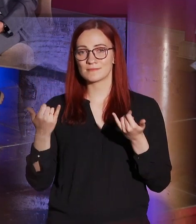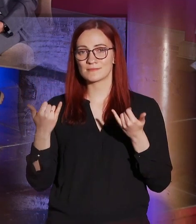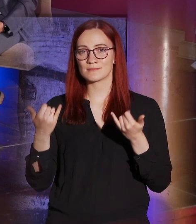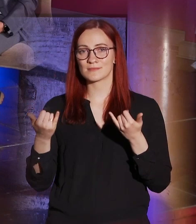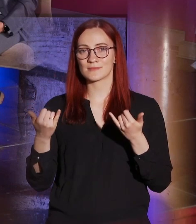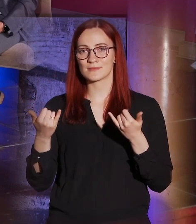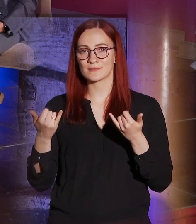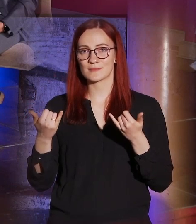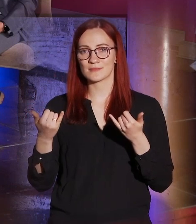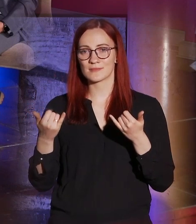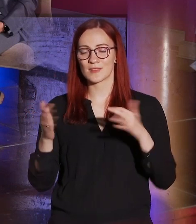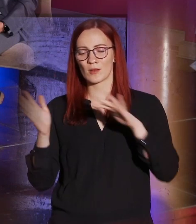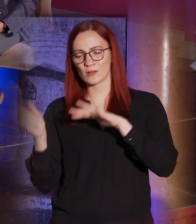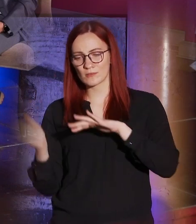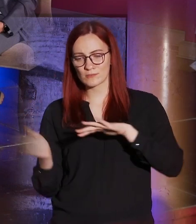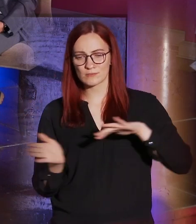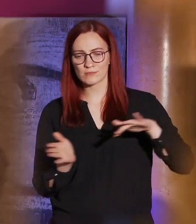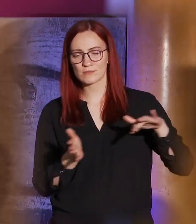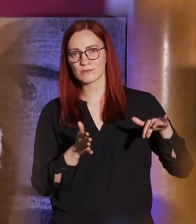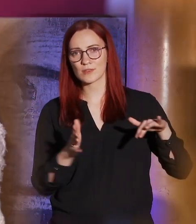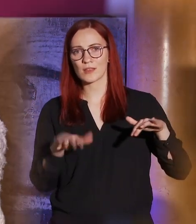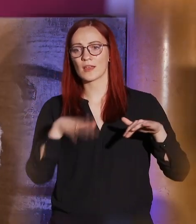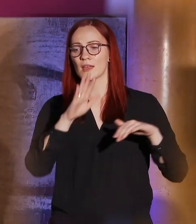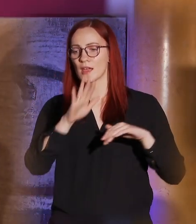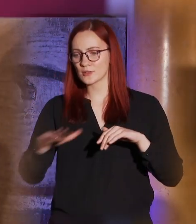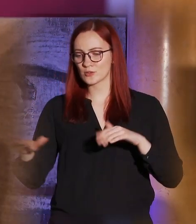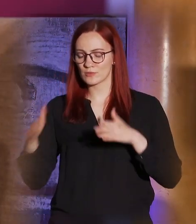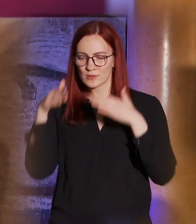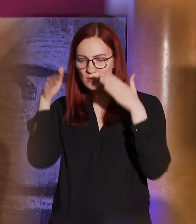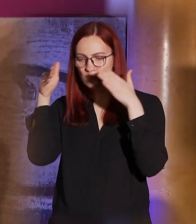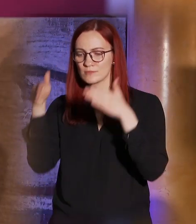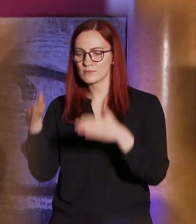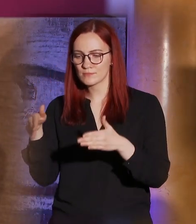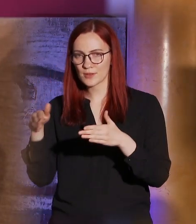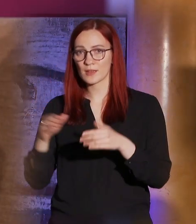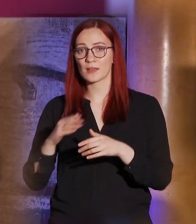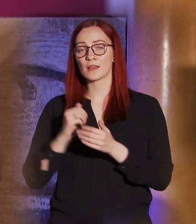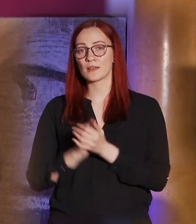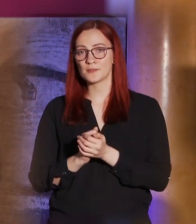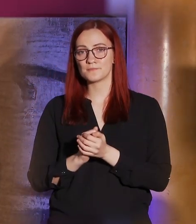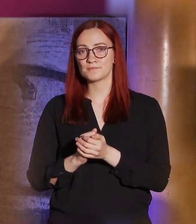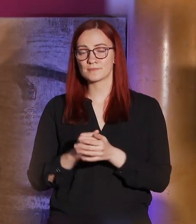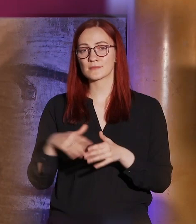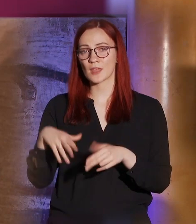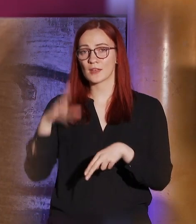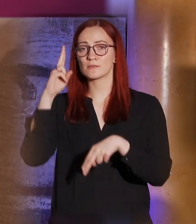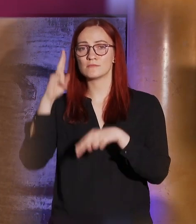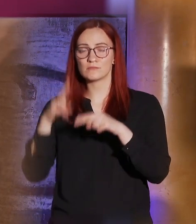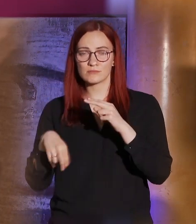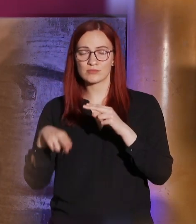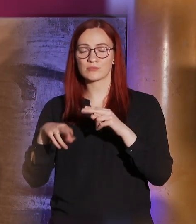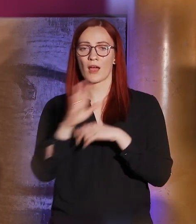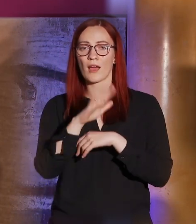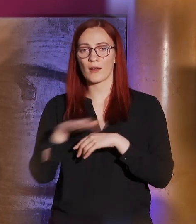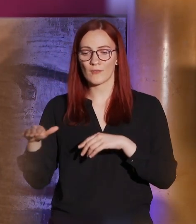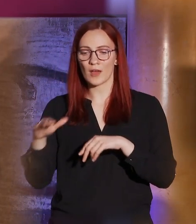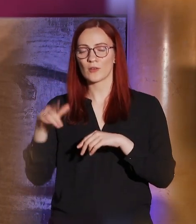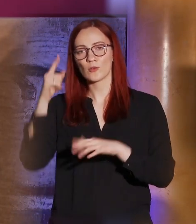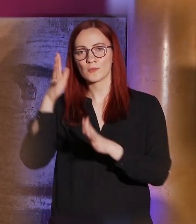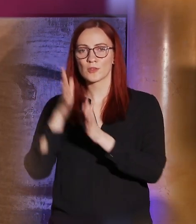palikau šone ir nuėjau dirbti su vaikais. Ir baigiau iki mokyklinio vaikų psichologiją, pedagogiką ir dirbau su